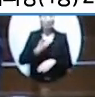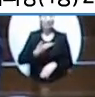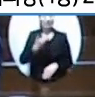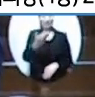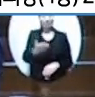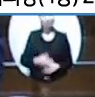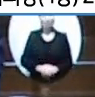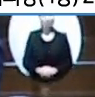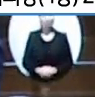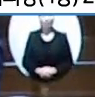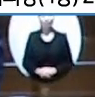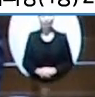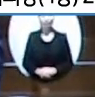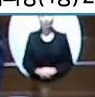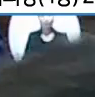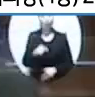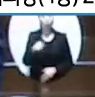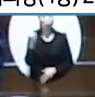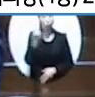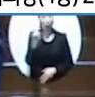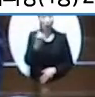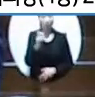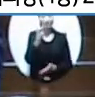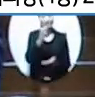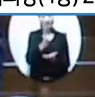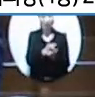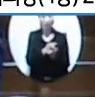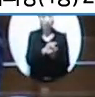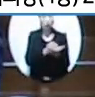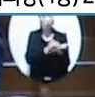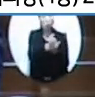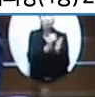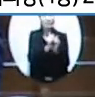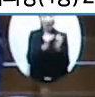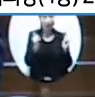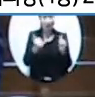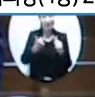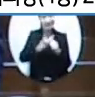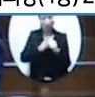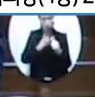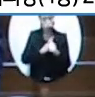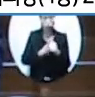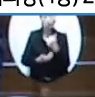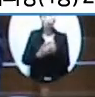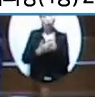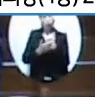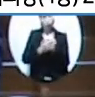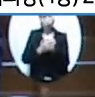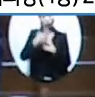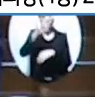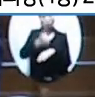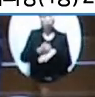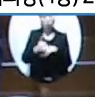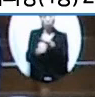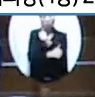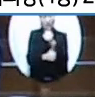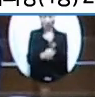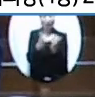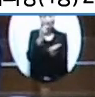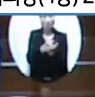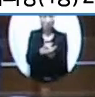드리겠습니다. 본 조례안은 법률가는 전문가의 전문가 지원을 받아 의원의 입법